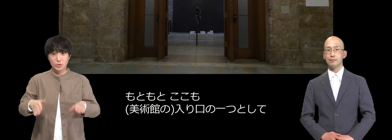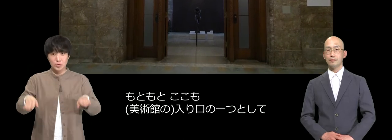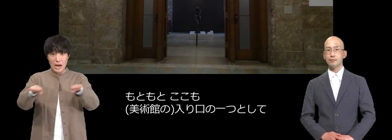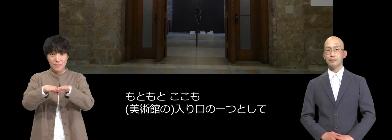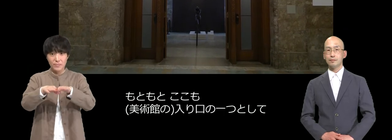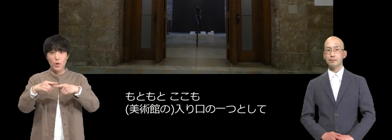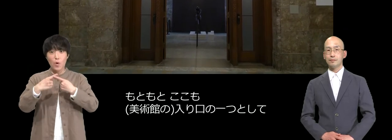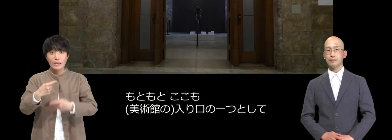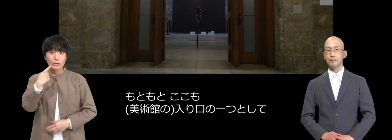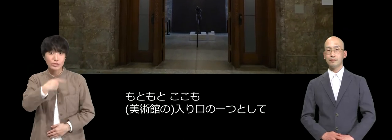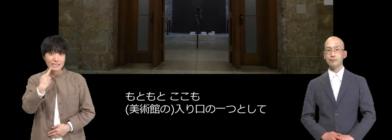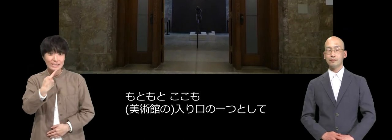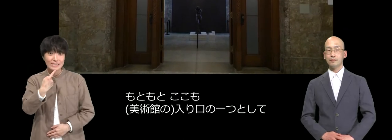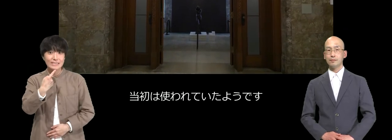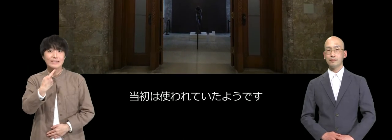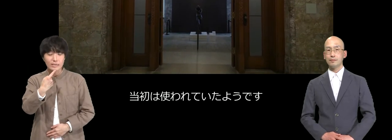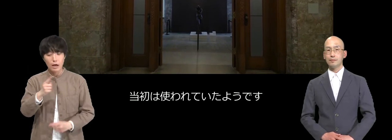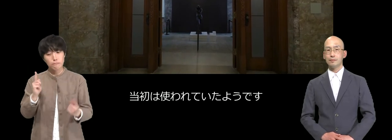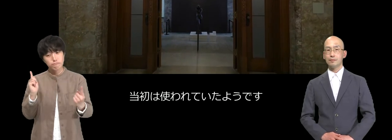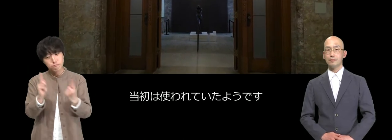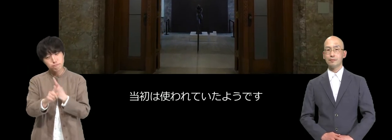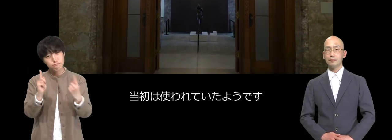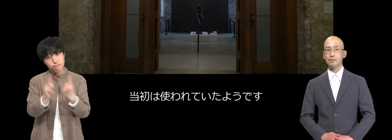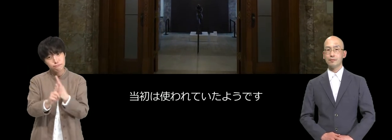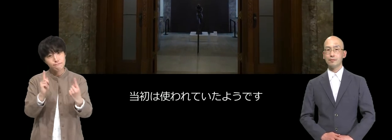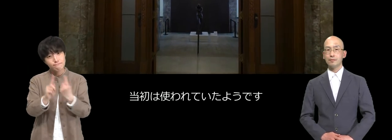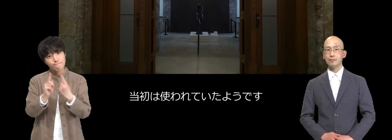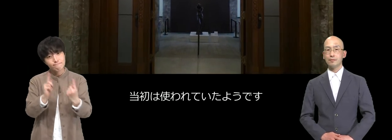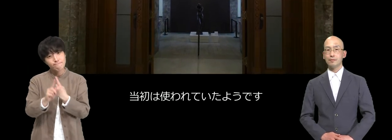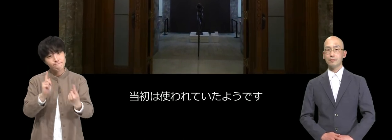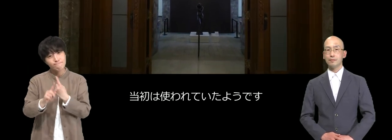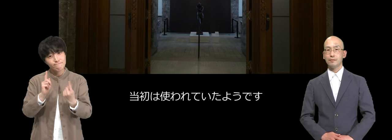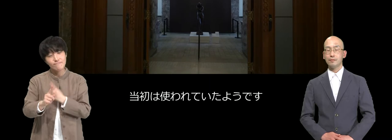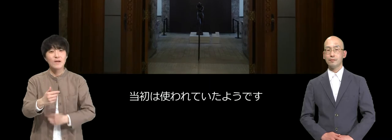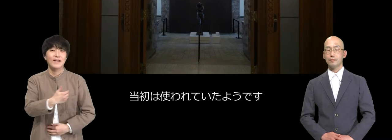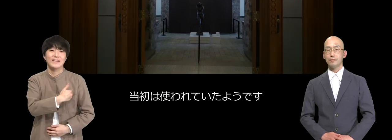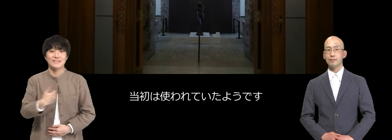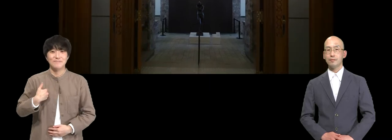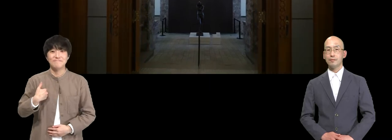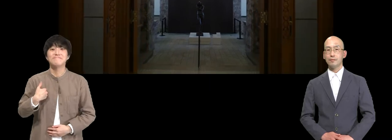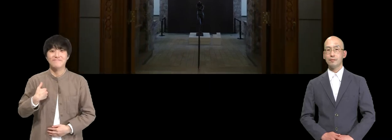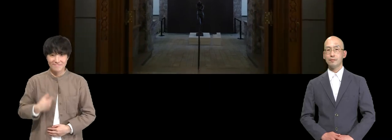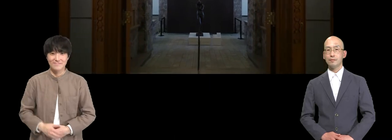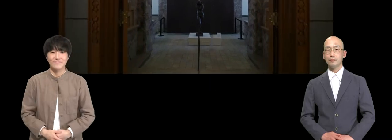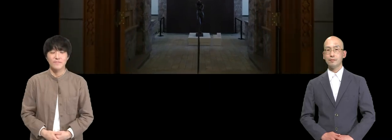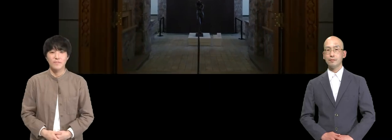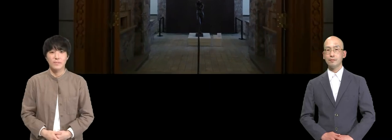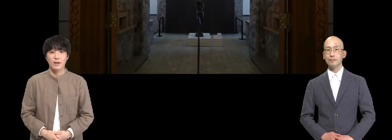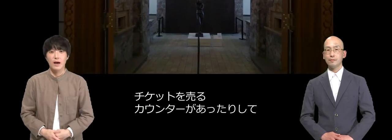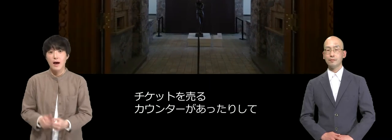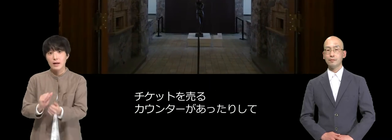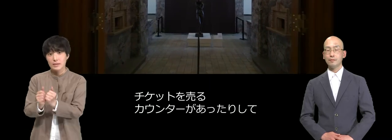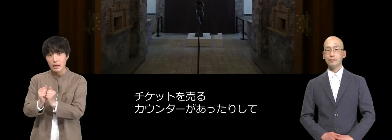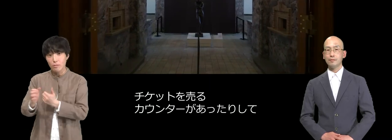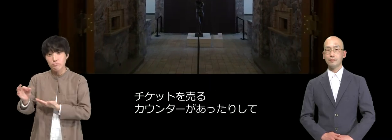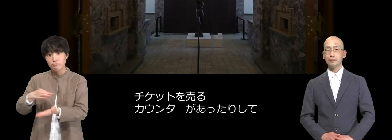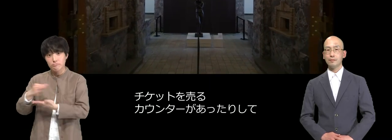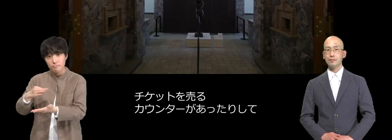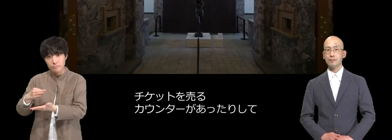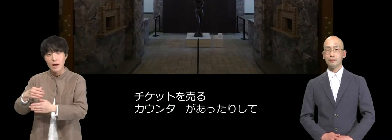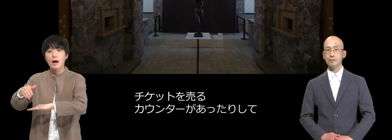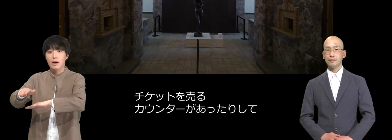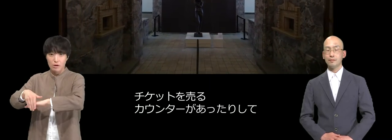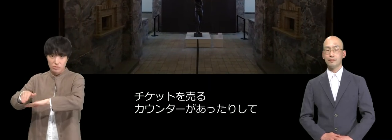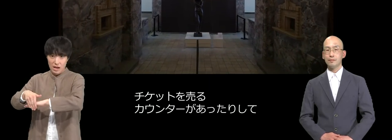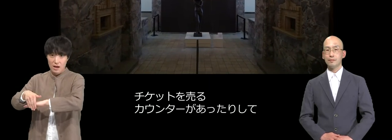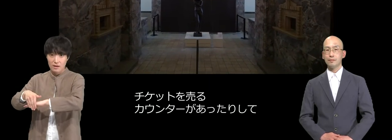も入り口の一つとして当初は使われていたようですよねレアのチケットを売っ